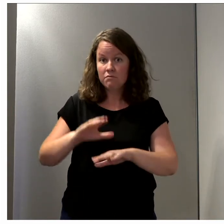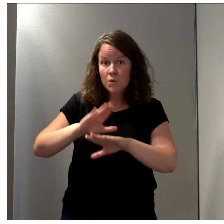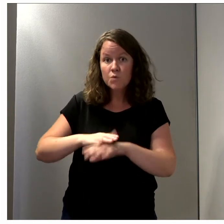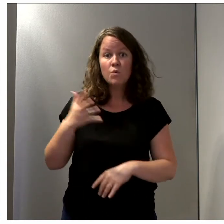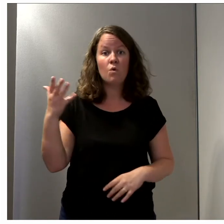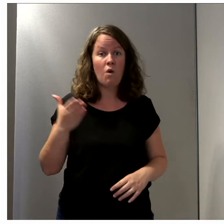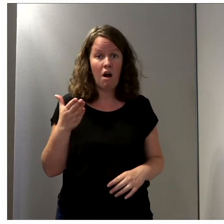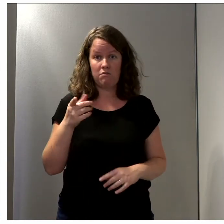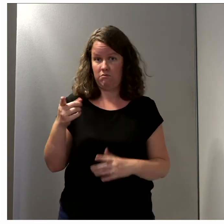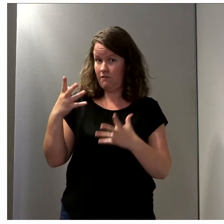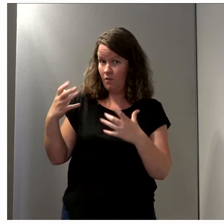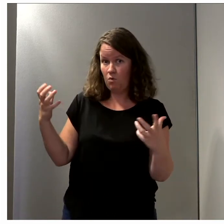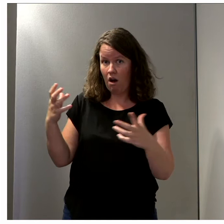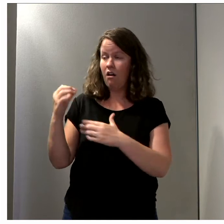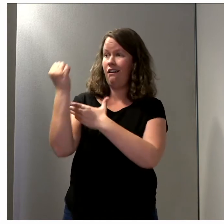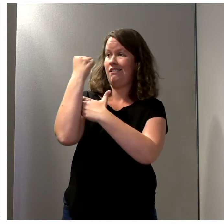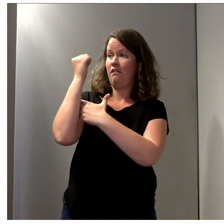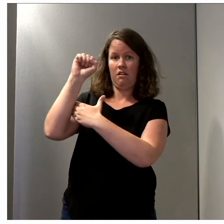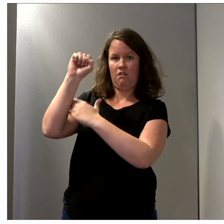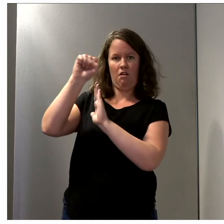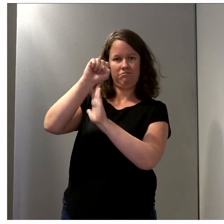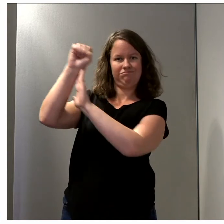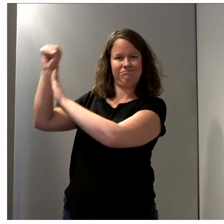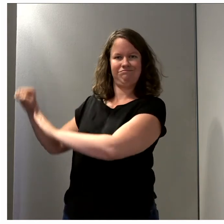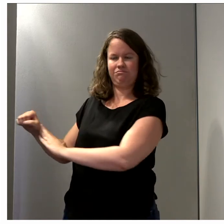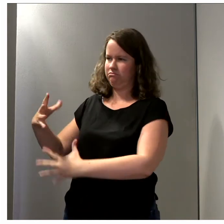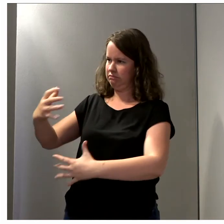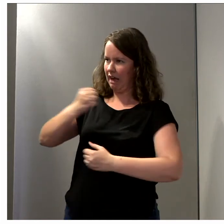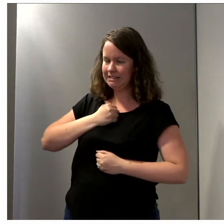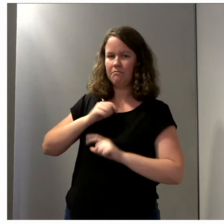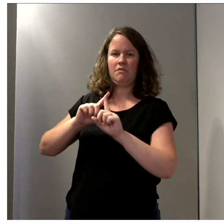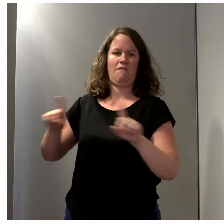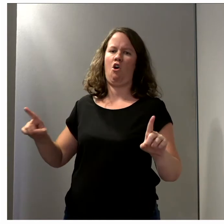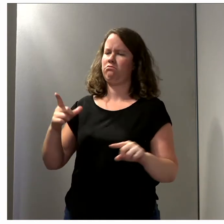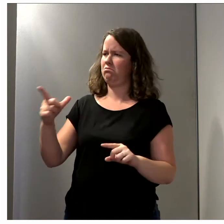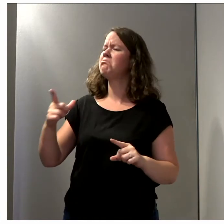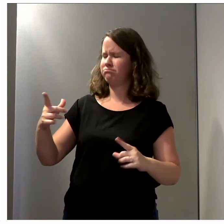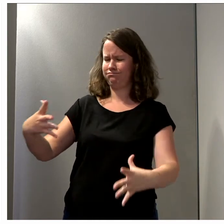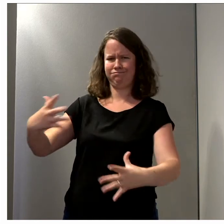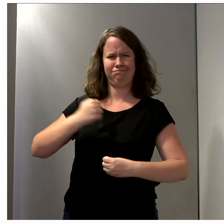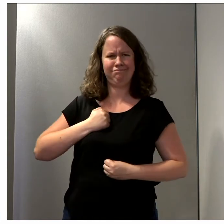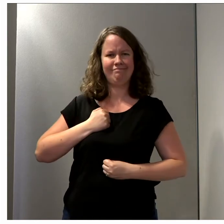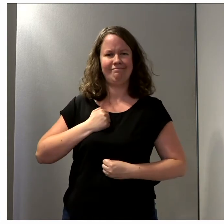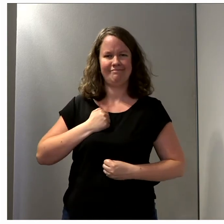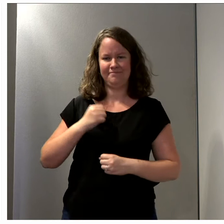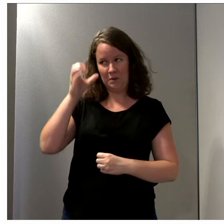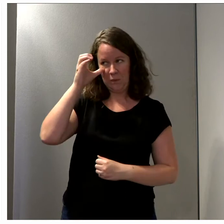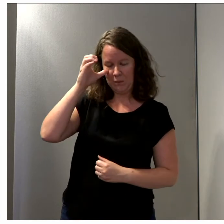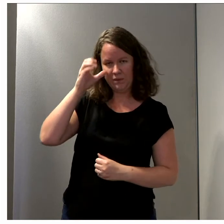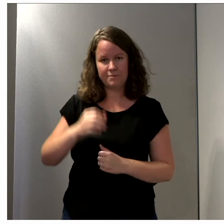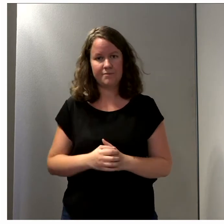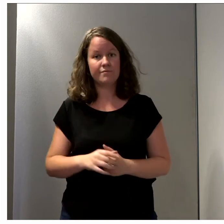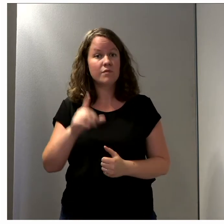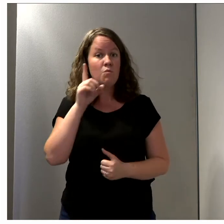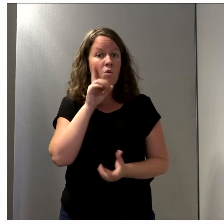vaincre l'indifférence en acceptant la différence. Alors il se trouve que, pourquoi Père et danse? Parce que souvent, la naissance d'un